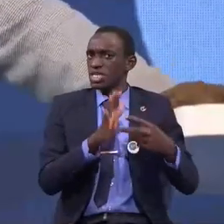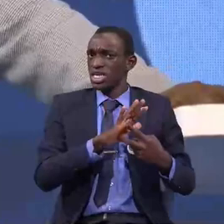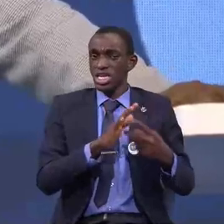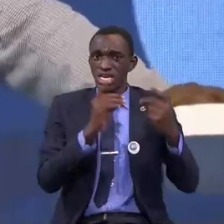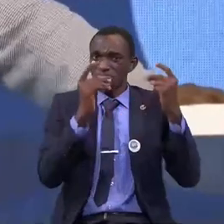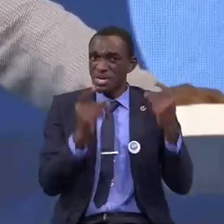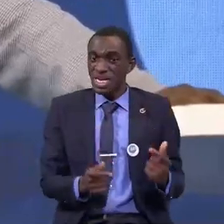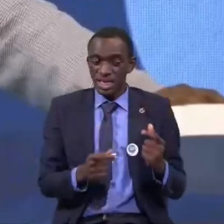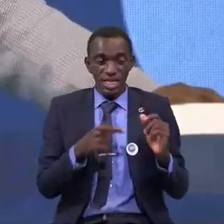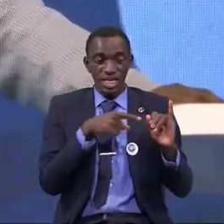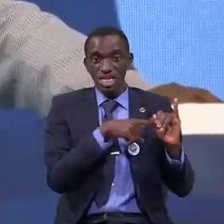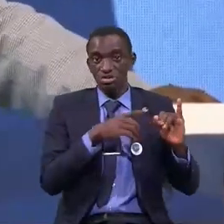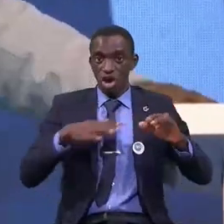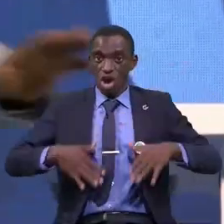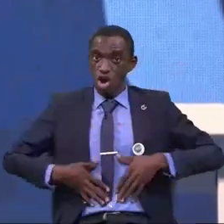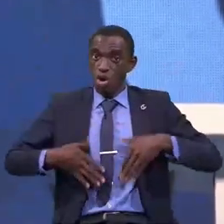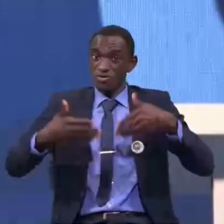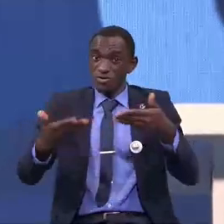Il dit,